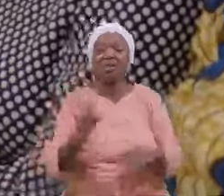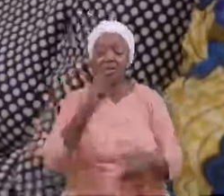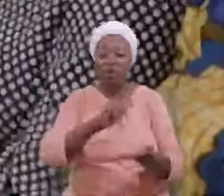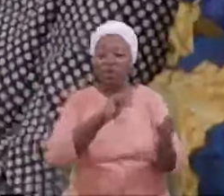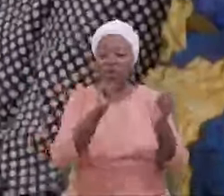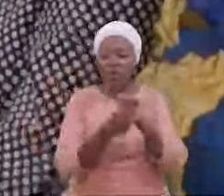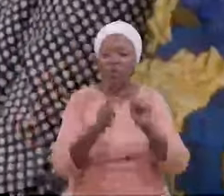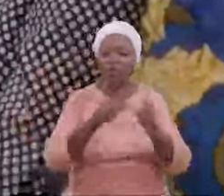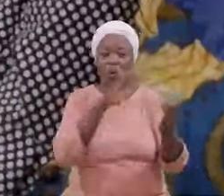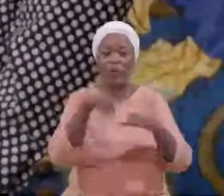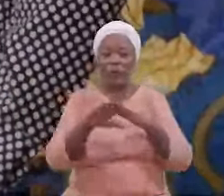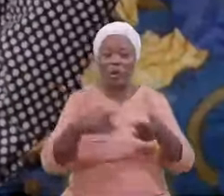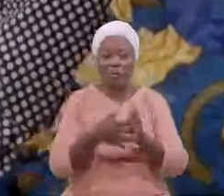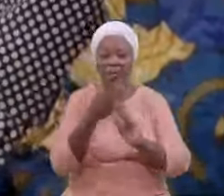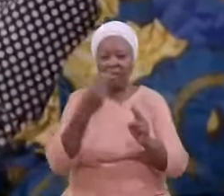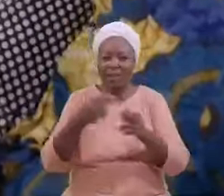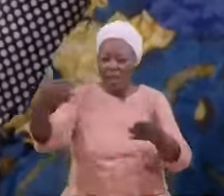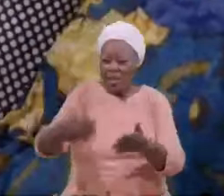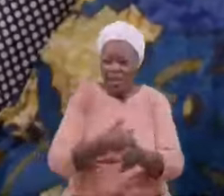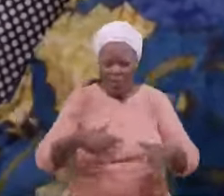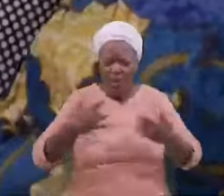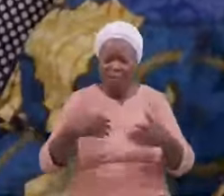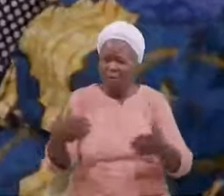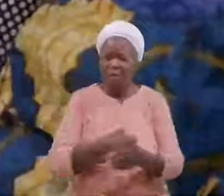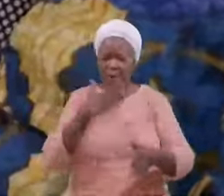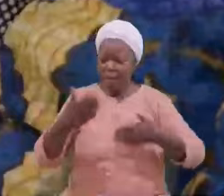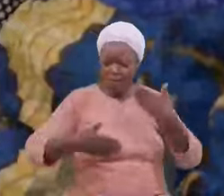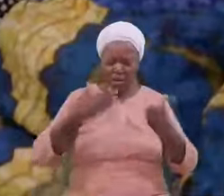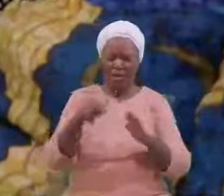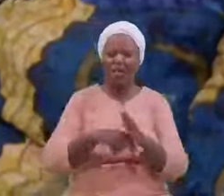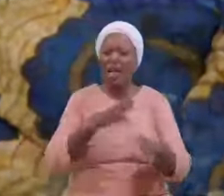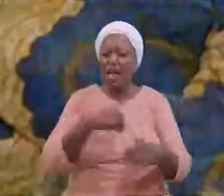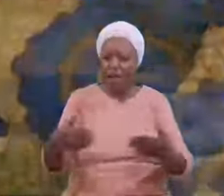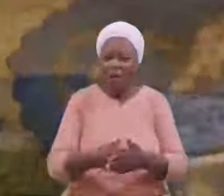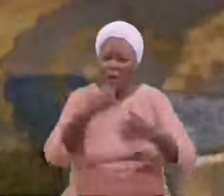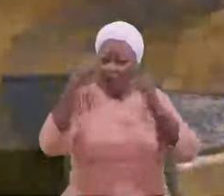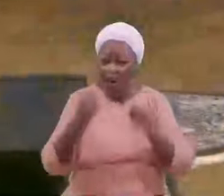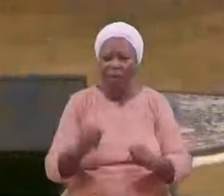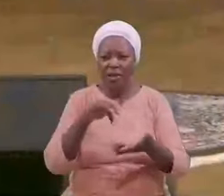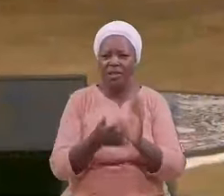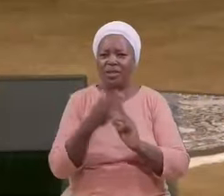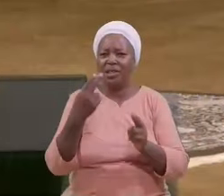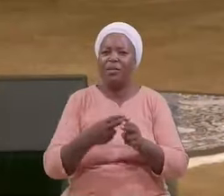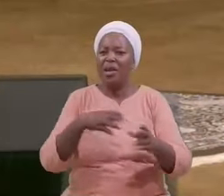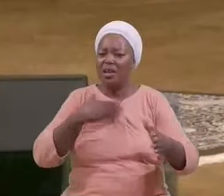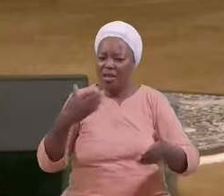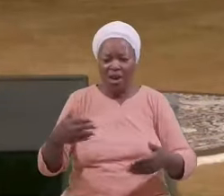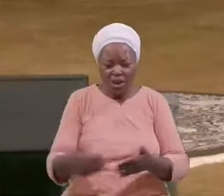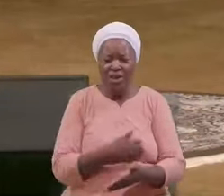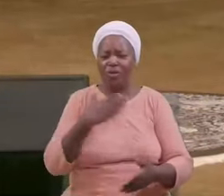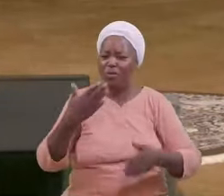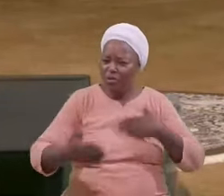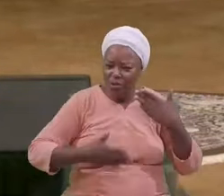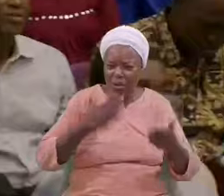vie, un nouvel enthousiasme, une nouvelle puissance, une nouvelle joie, une nouvelle